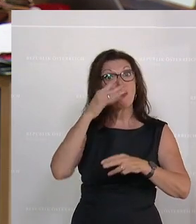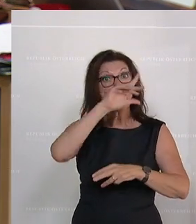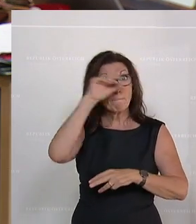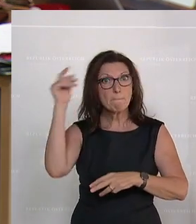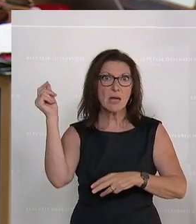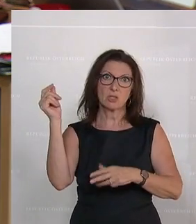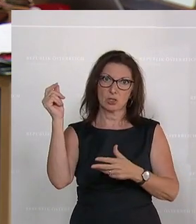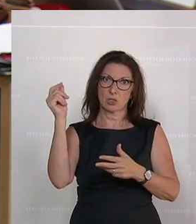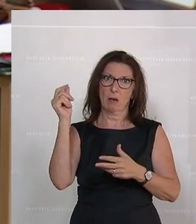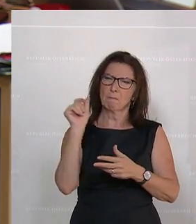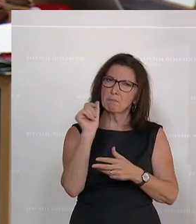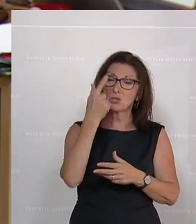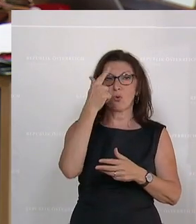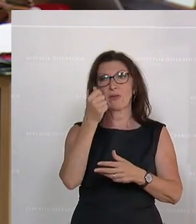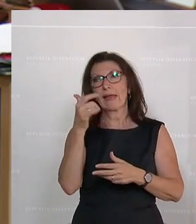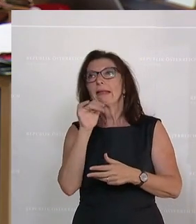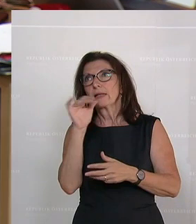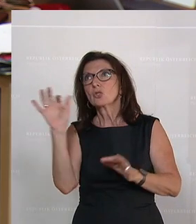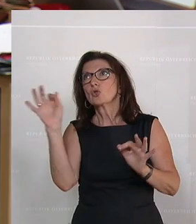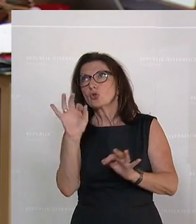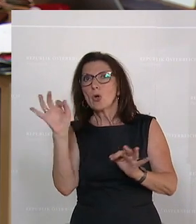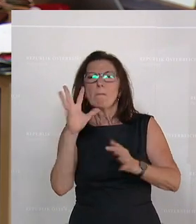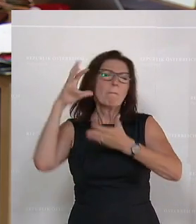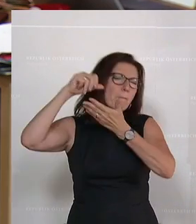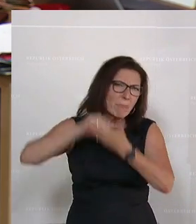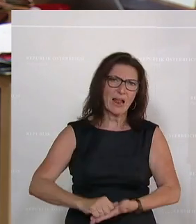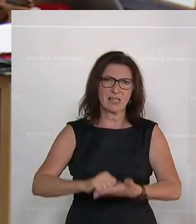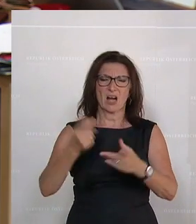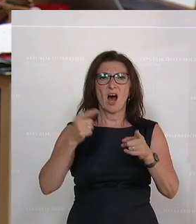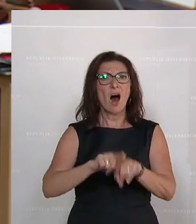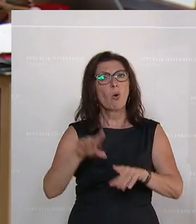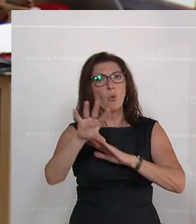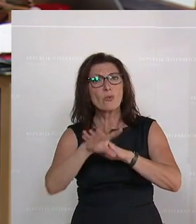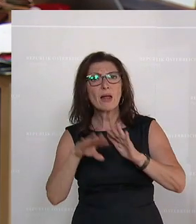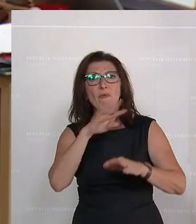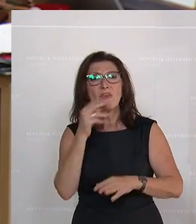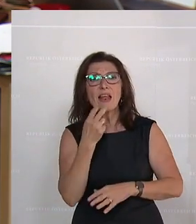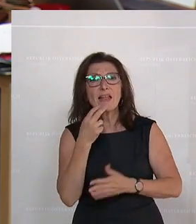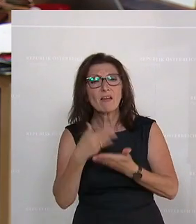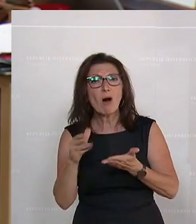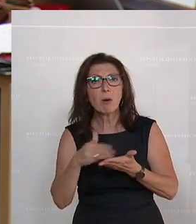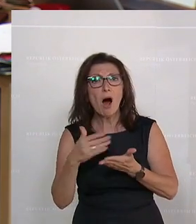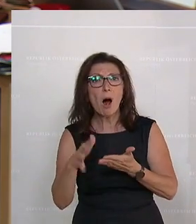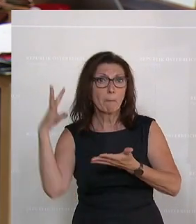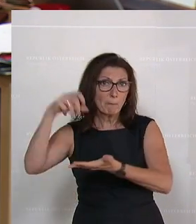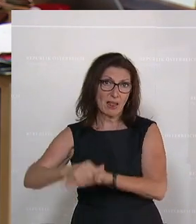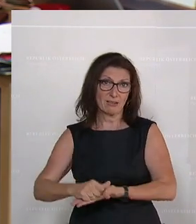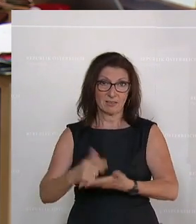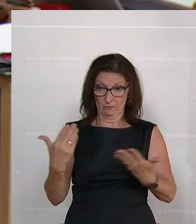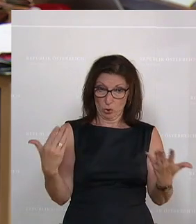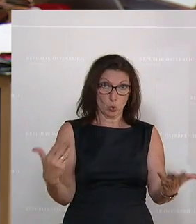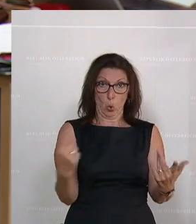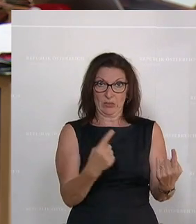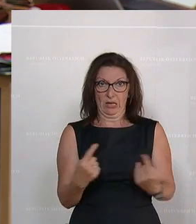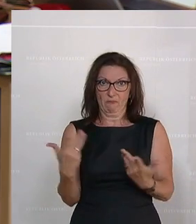glücklicherweise und nicht ganz so schlimm und für viele unternehmen die energieintensiv sind was braucht es in einer solchen situation es braucht